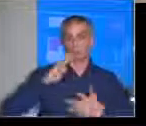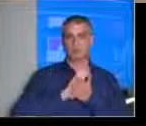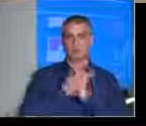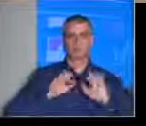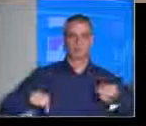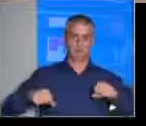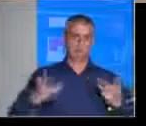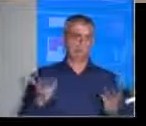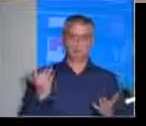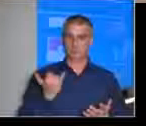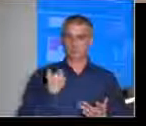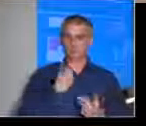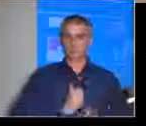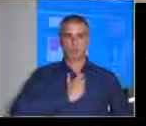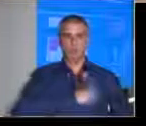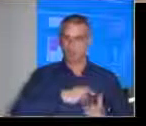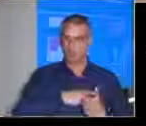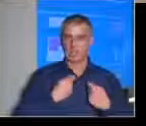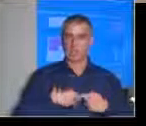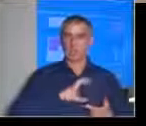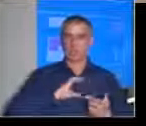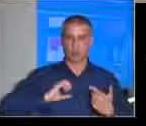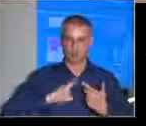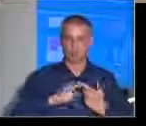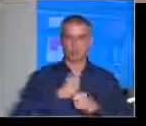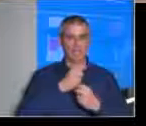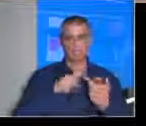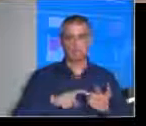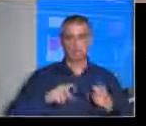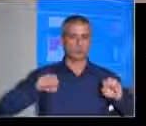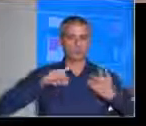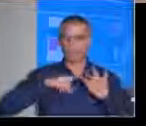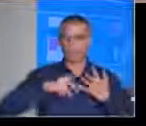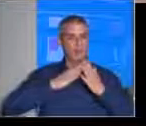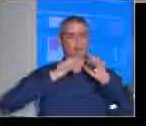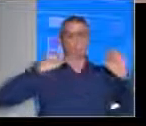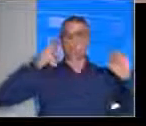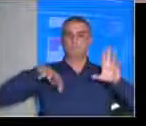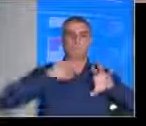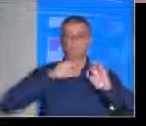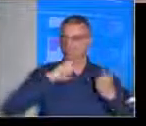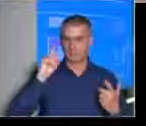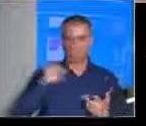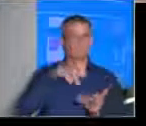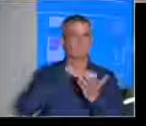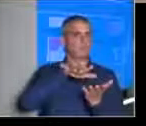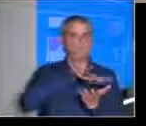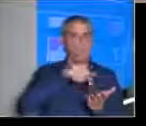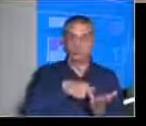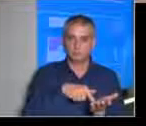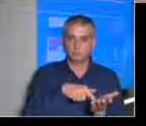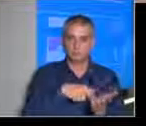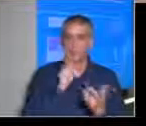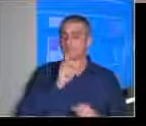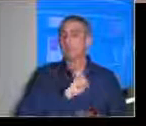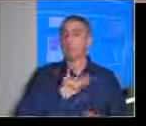president. It's the way we do it for mayor or congressman, for United States senator, for governor, for the state house, for the county council. The person